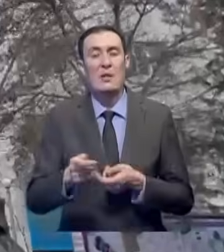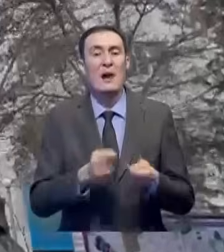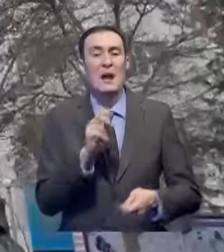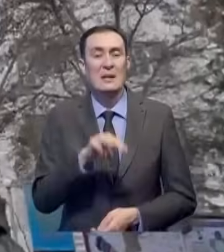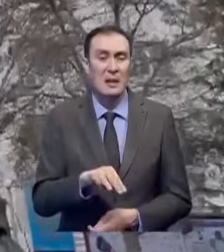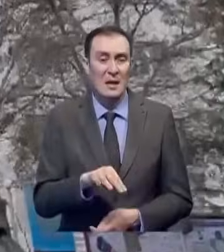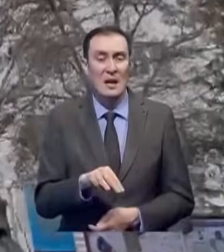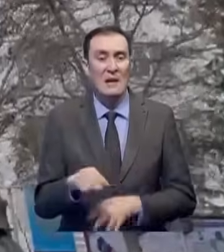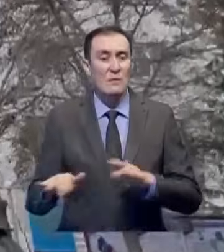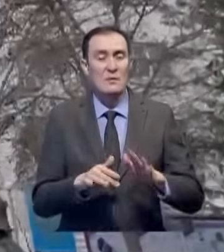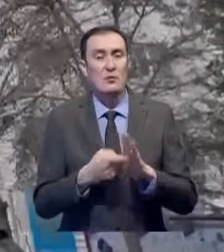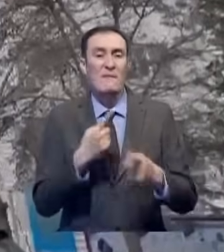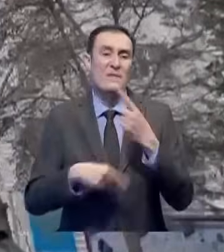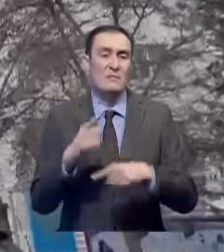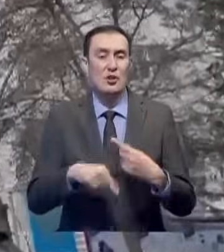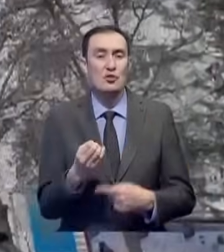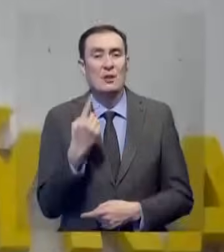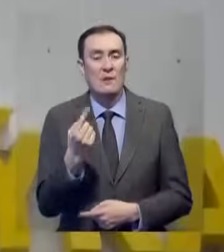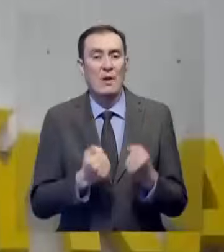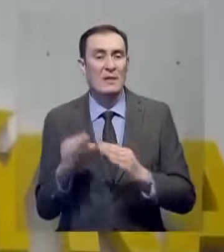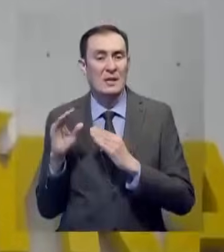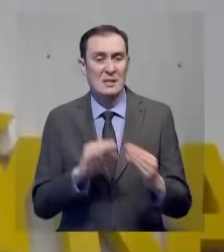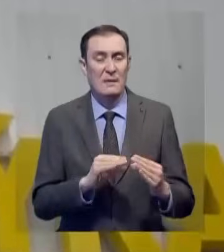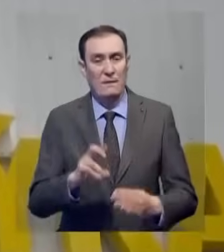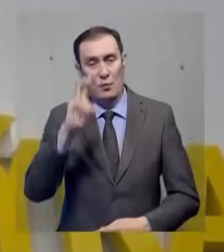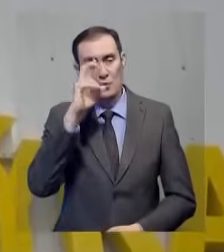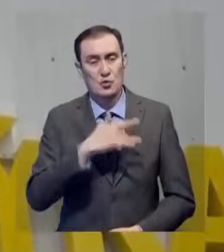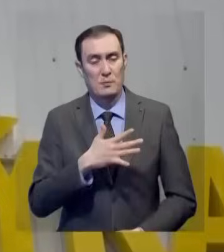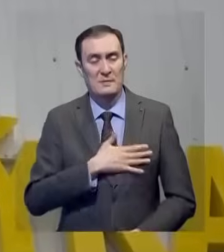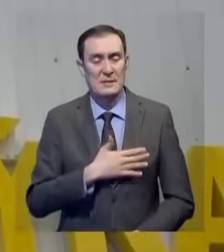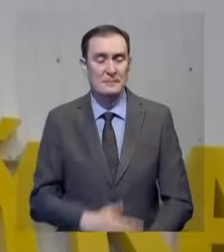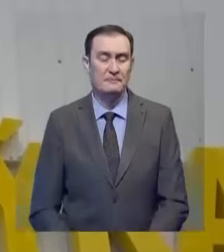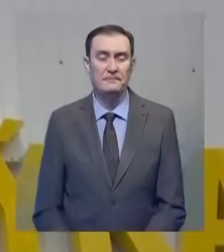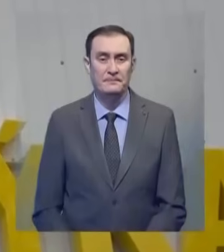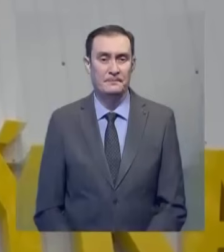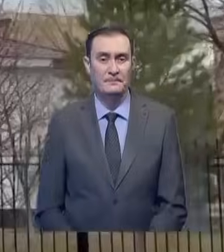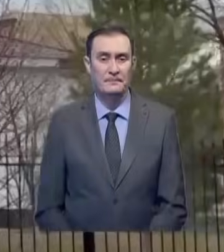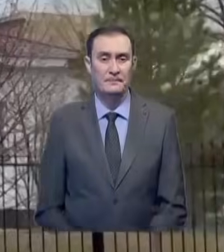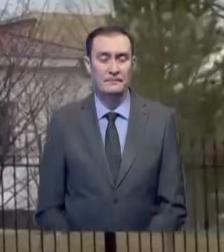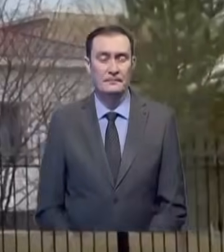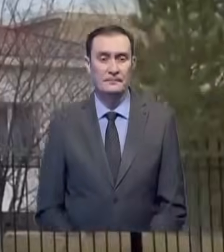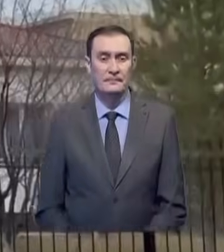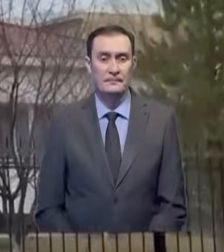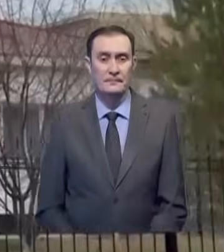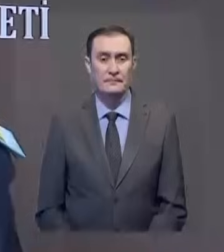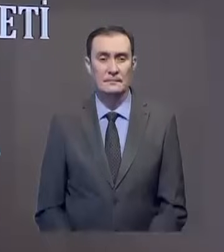акимата. Ведется работа по возвращению еще одного автотранспорта в госсобственность.